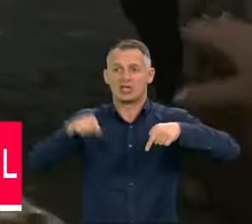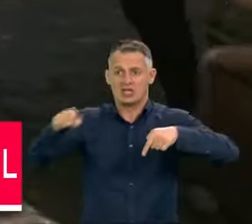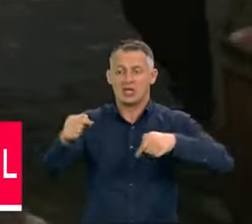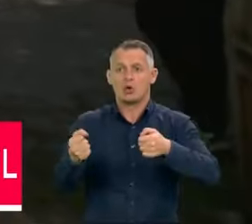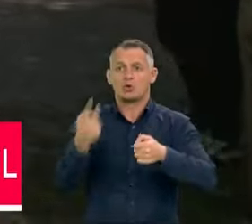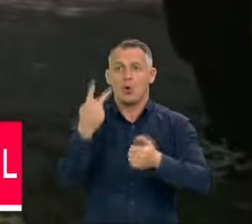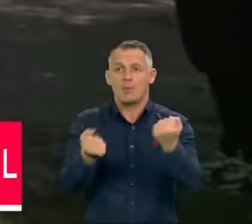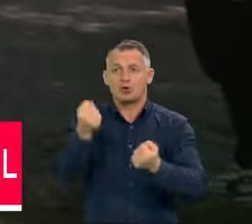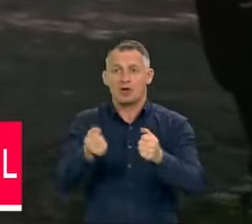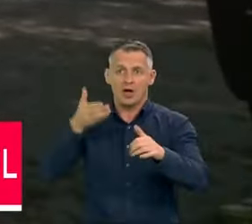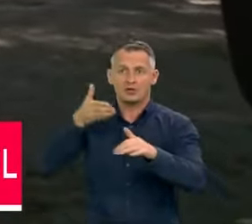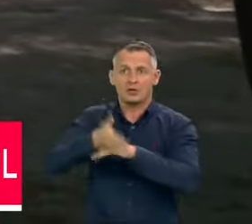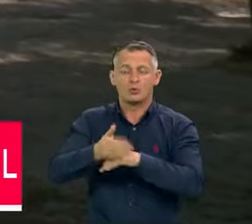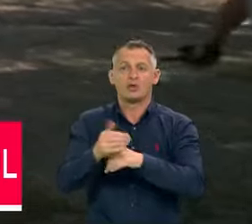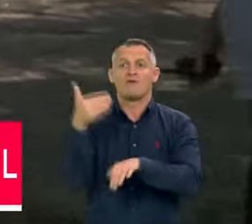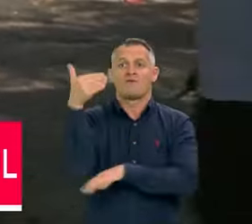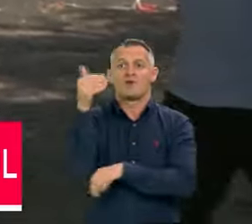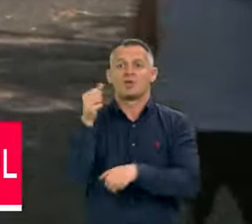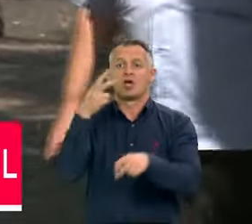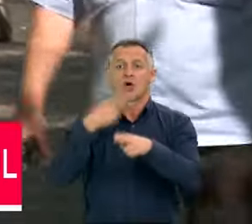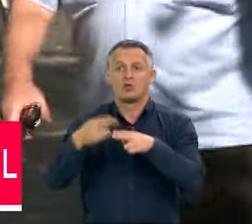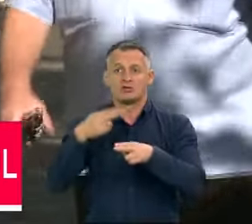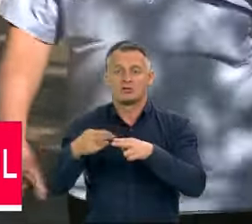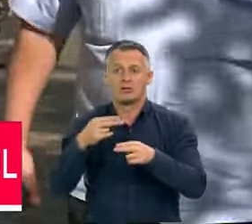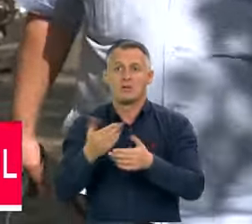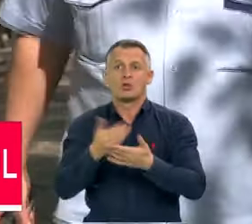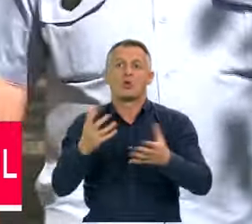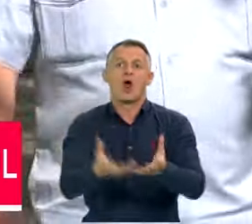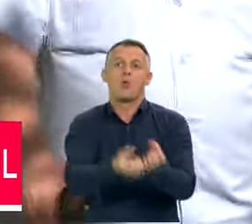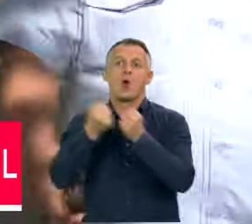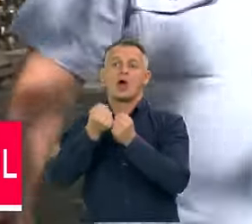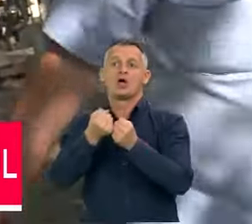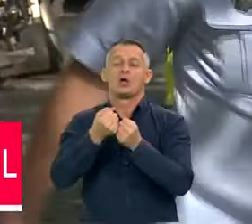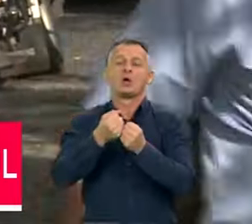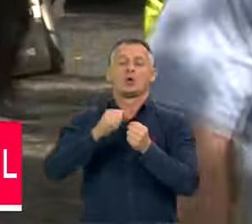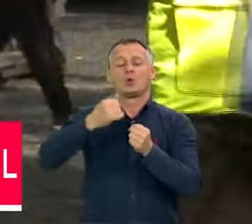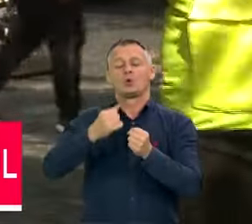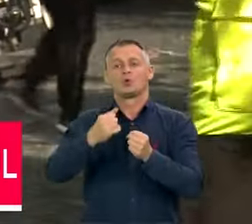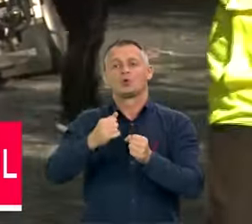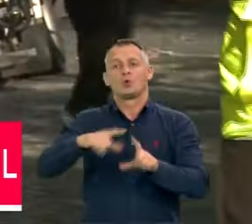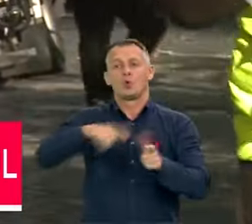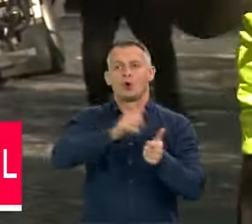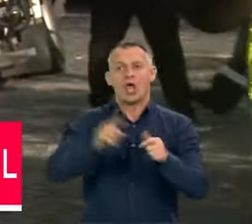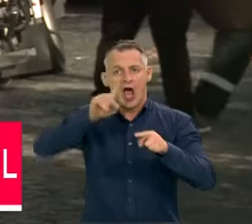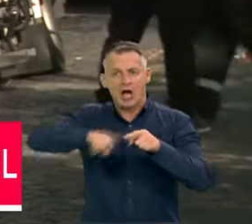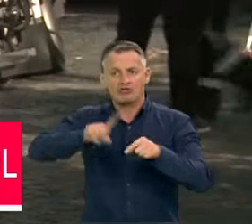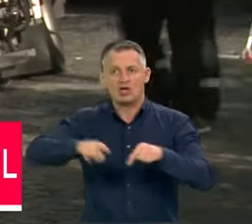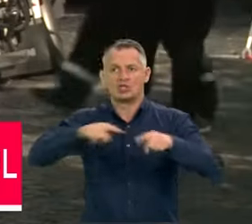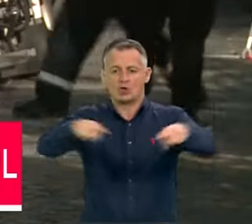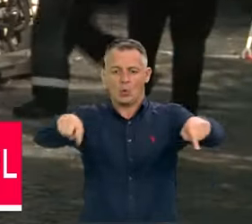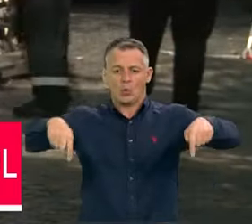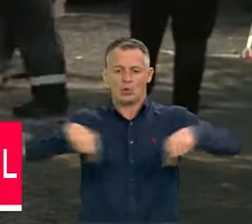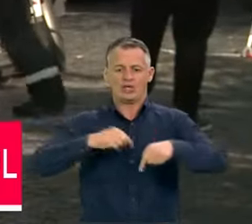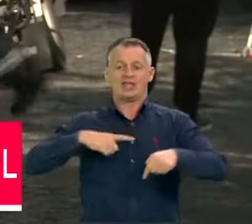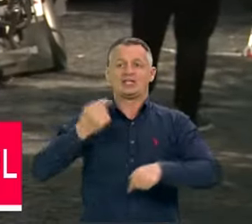mașini A trecut cea de la filma de salubrizare Pentru a ridica gunoiul tot în aceeași curte se află și o grădiniță